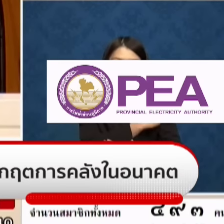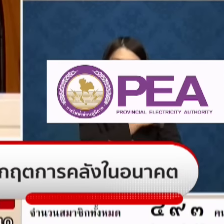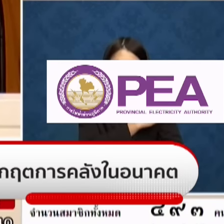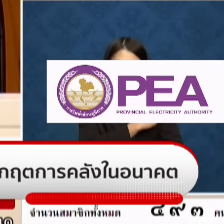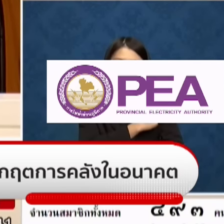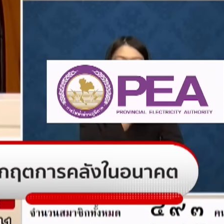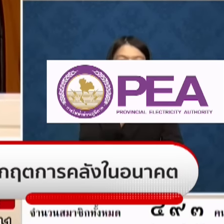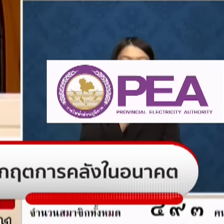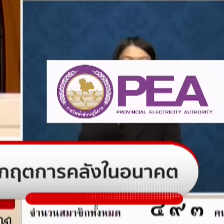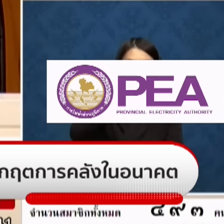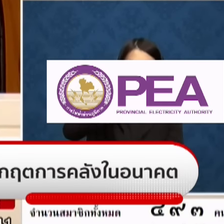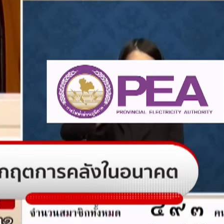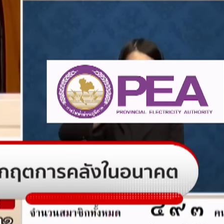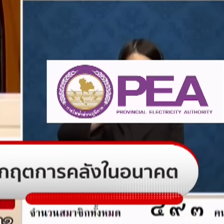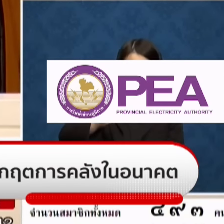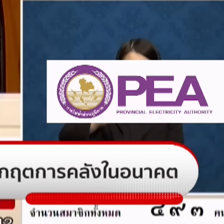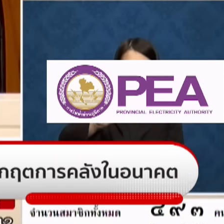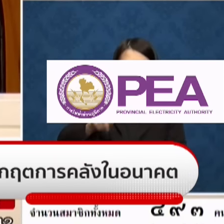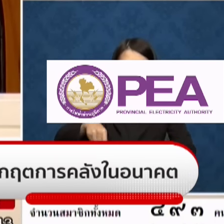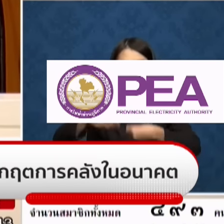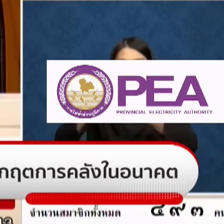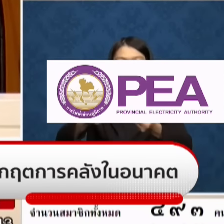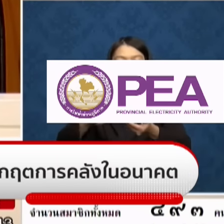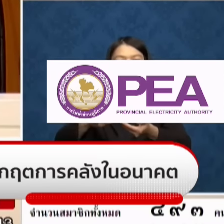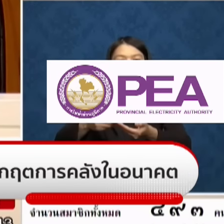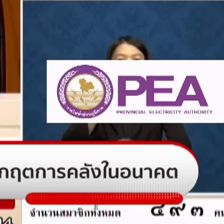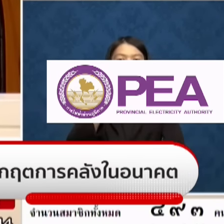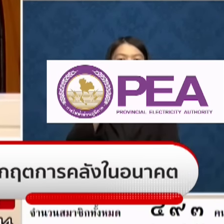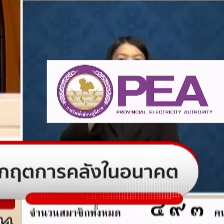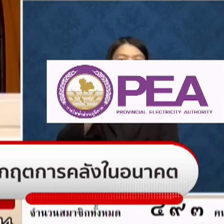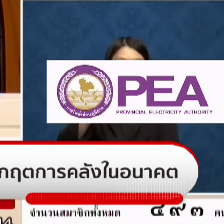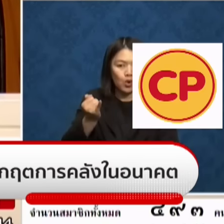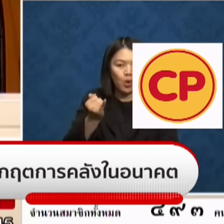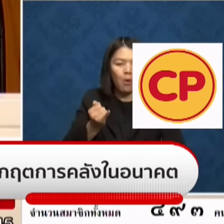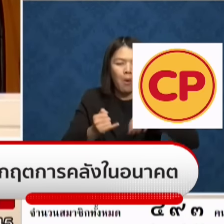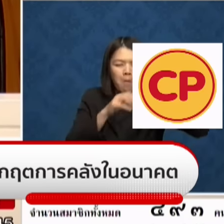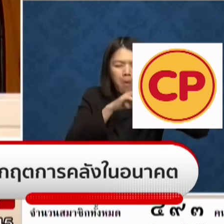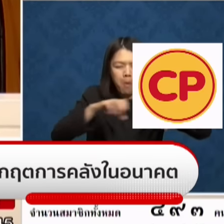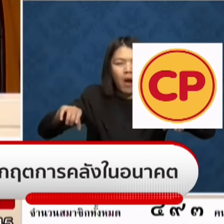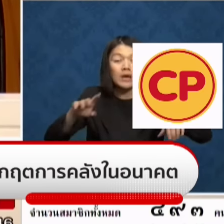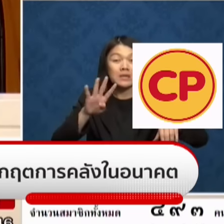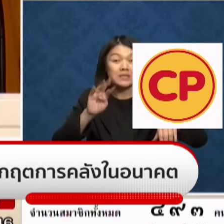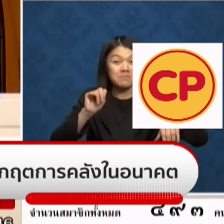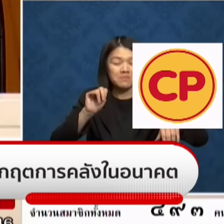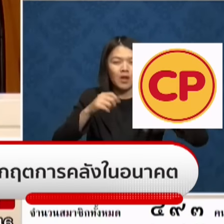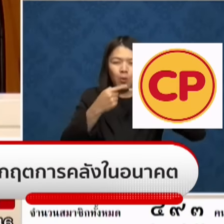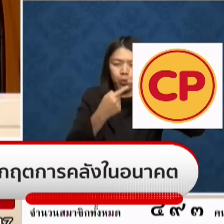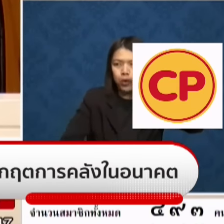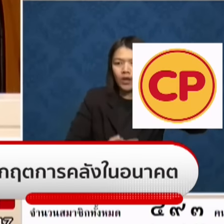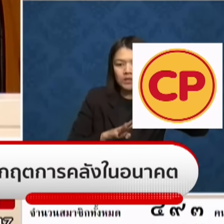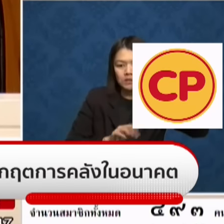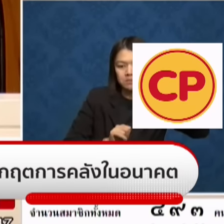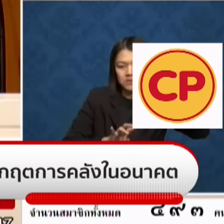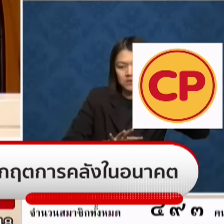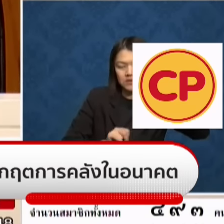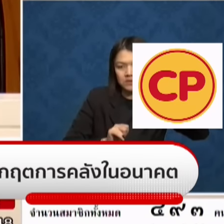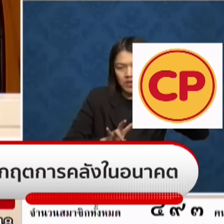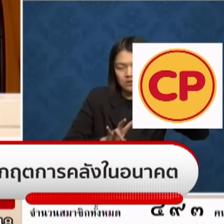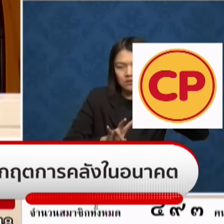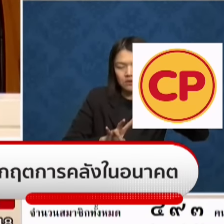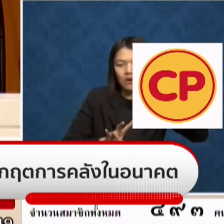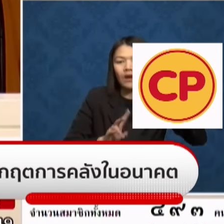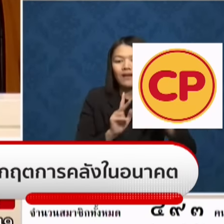ประธานสภาคนที่2ทำหน้าที่ประธานในที่ประชุมนะคะคุณจุลพันธ์อมรวิวัฒในฐานะรัฐมนตรีช่วยว่าการก